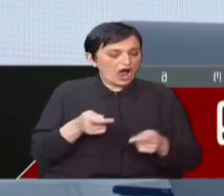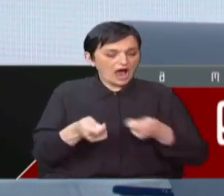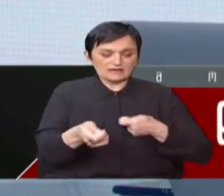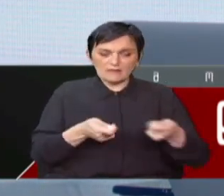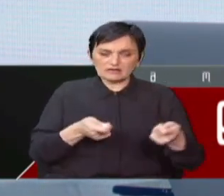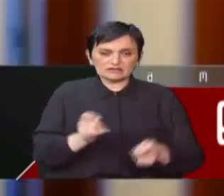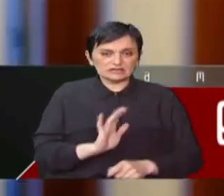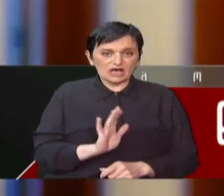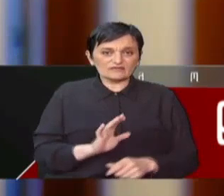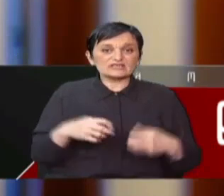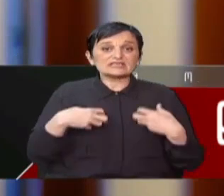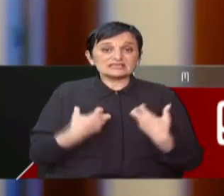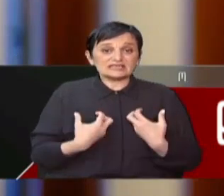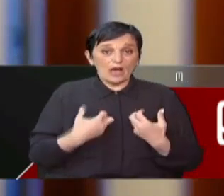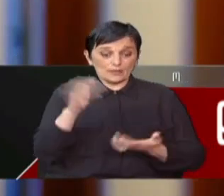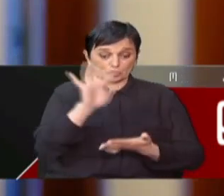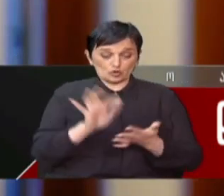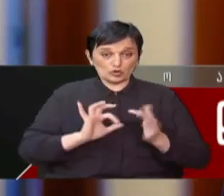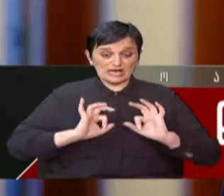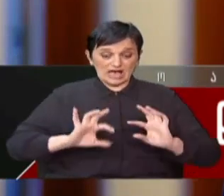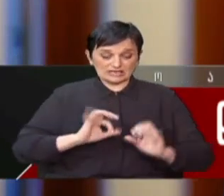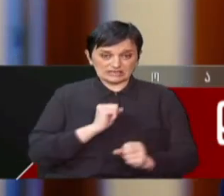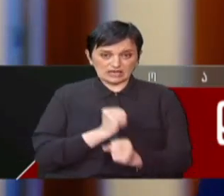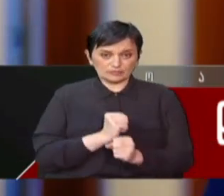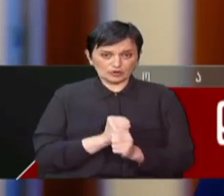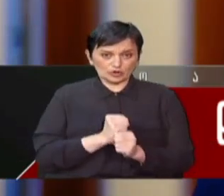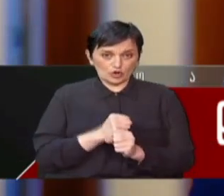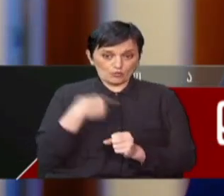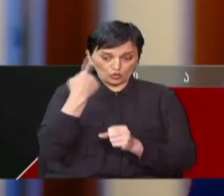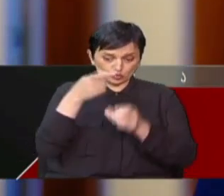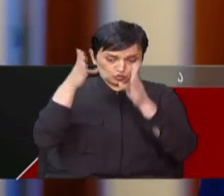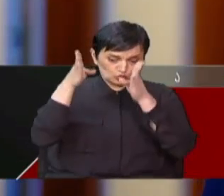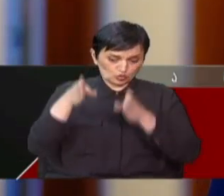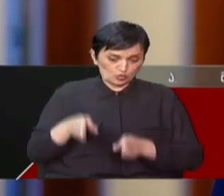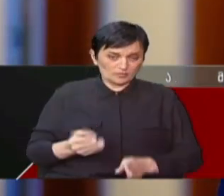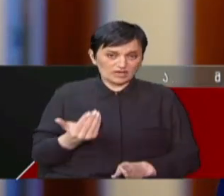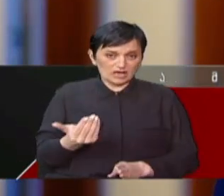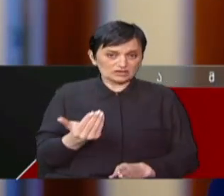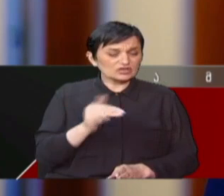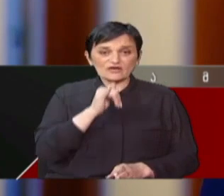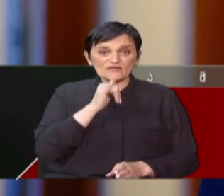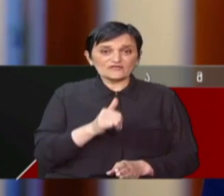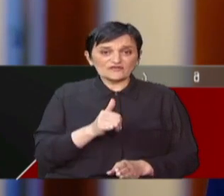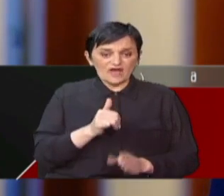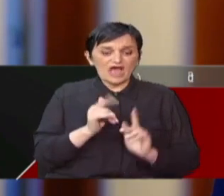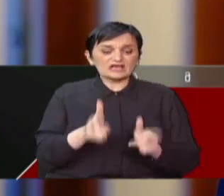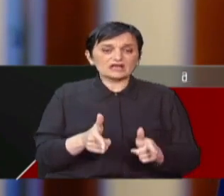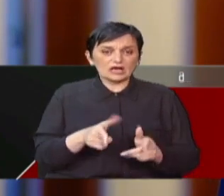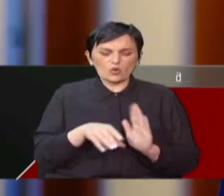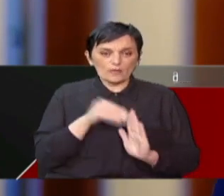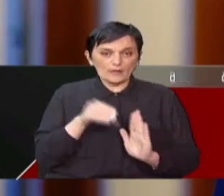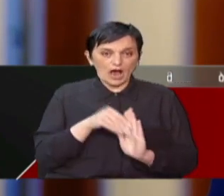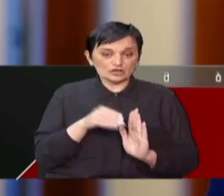მართავს. სამწუხარო ამ განცხადებების გაკეთების სუბიექტი რობს ვერ ეგუება